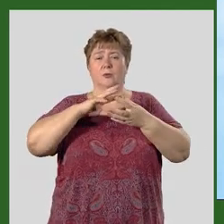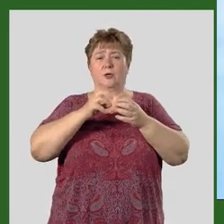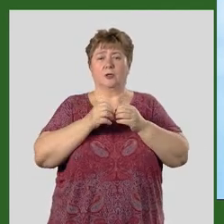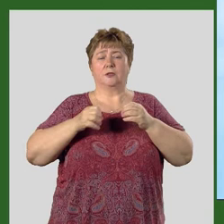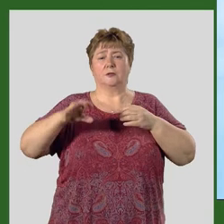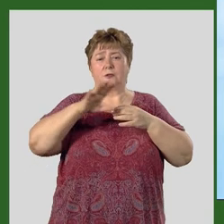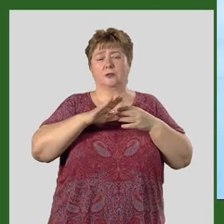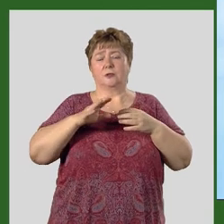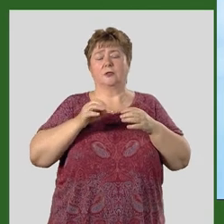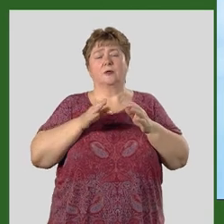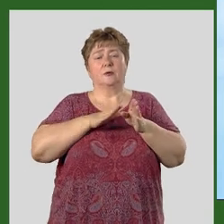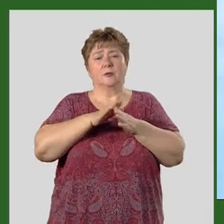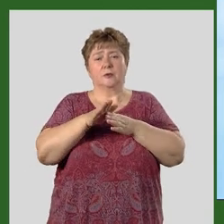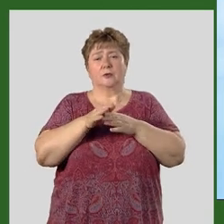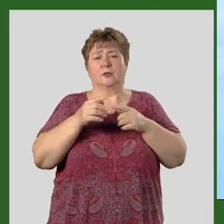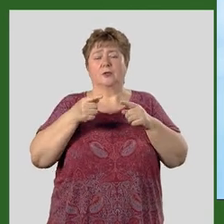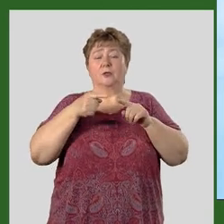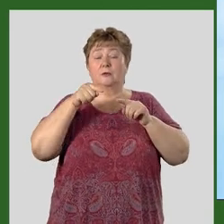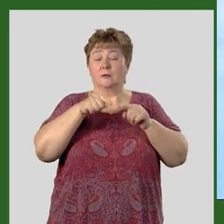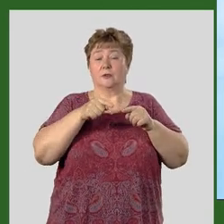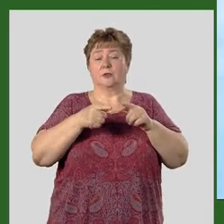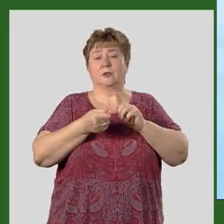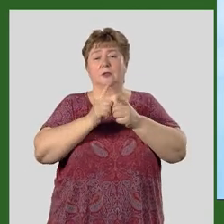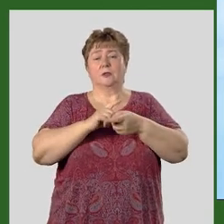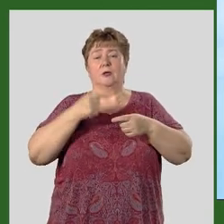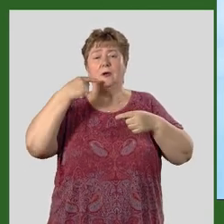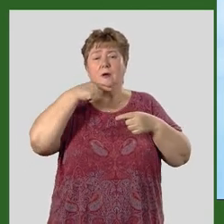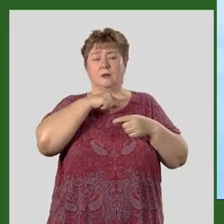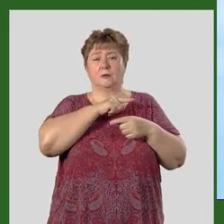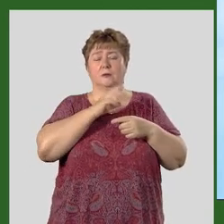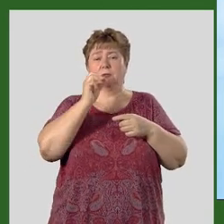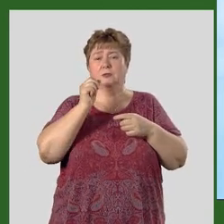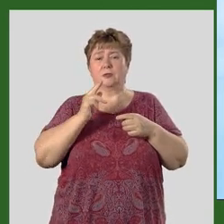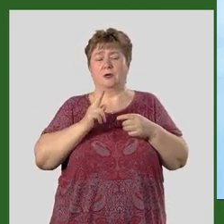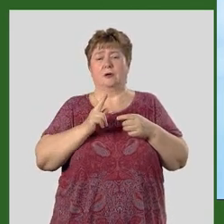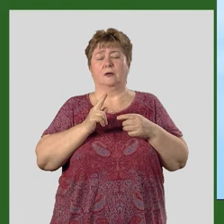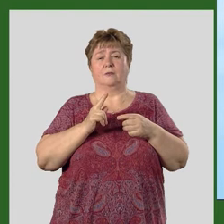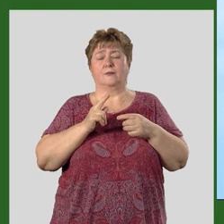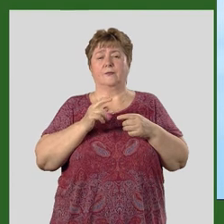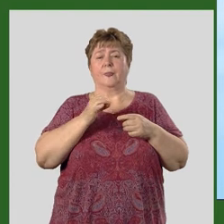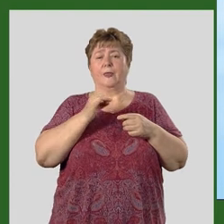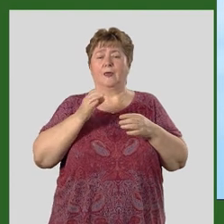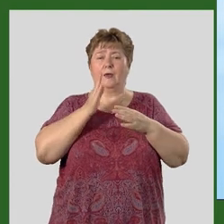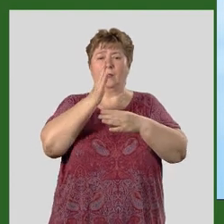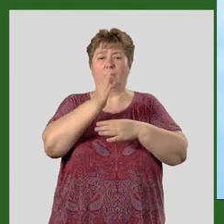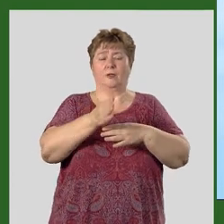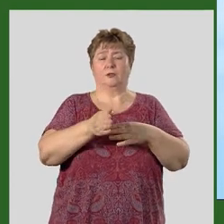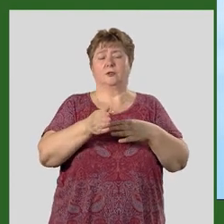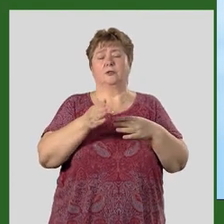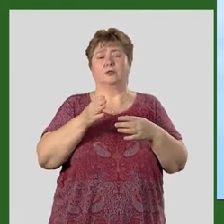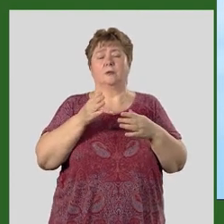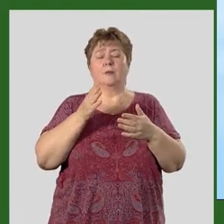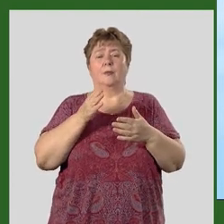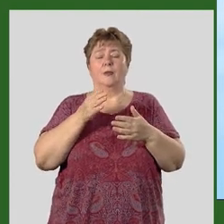стран и происходящих в них изменениях в экономическом, социальном и политическом